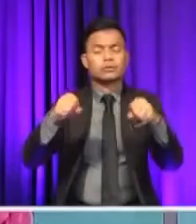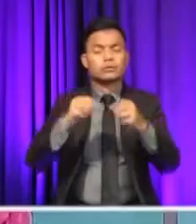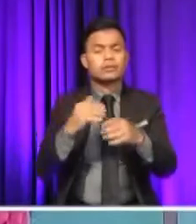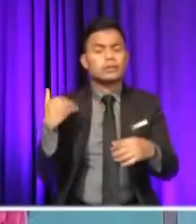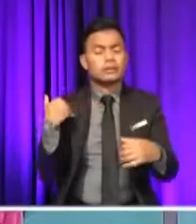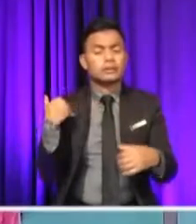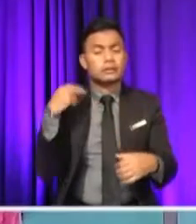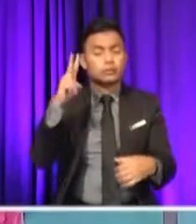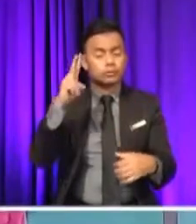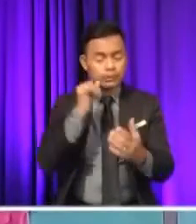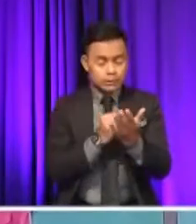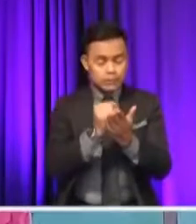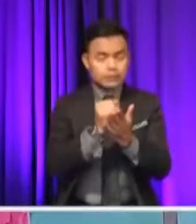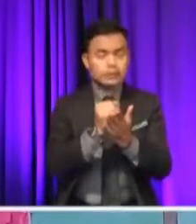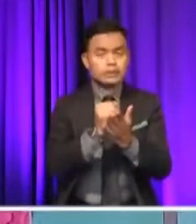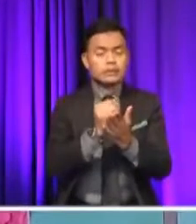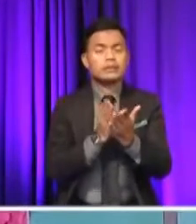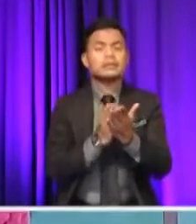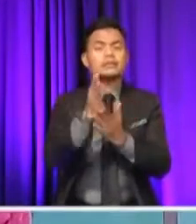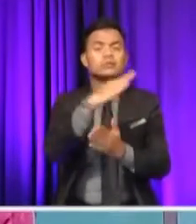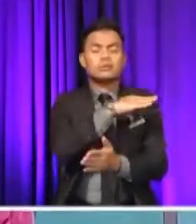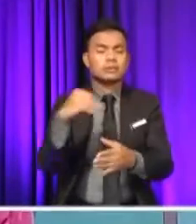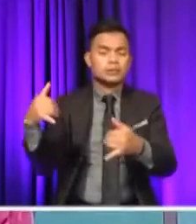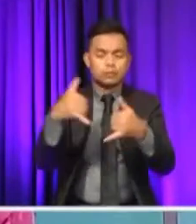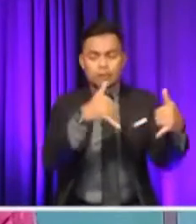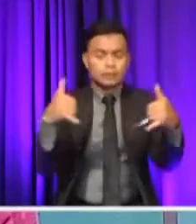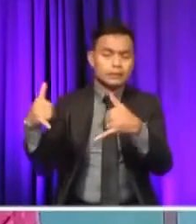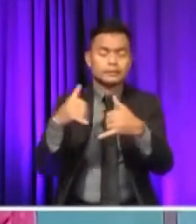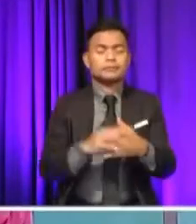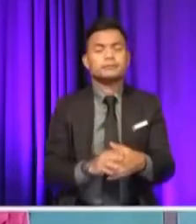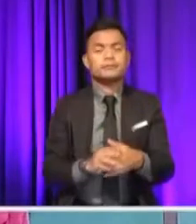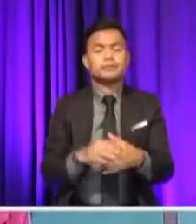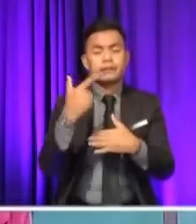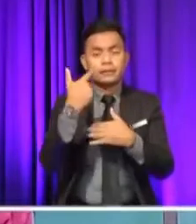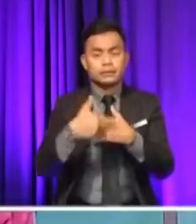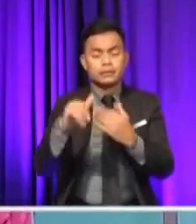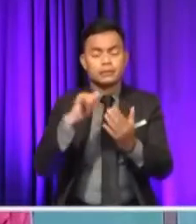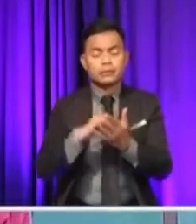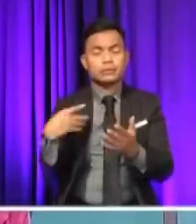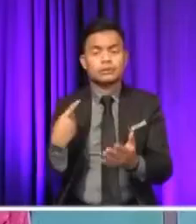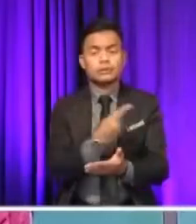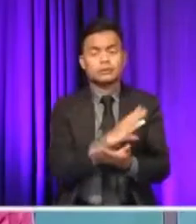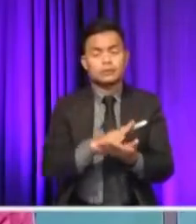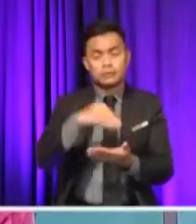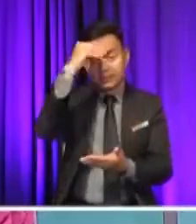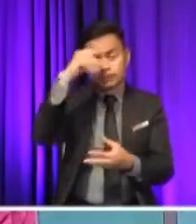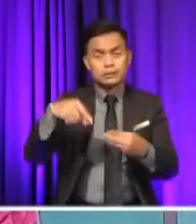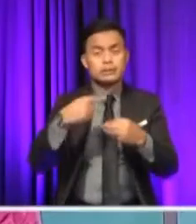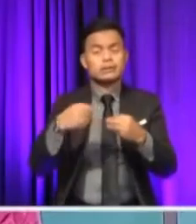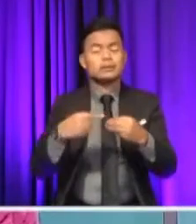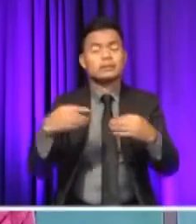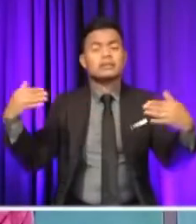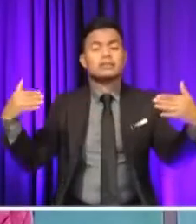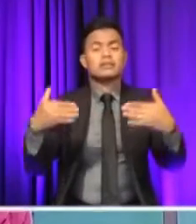2 jenis, motor arus terus dan motor arus ulang-alik. Okey, lepas tu kita belajar tentang penyambungan. Betul. Fungsi